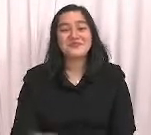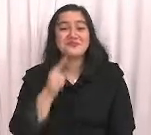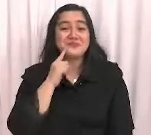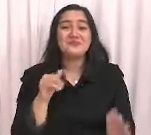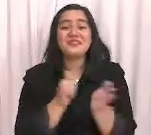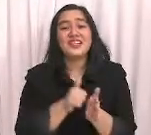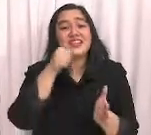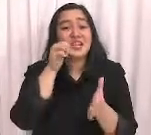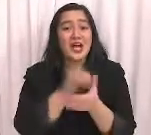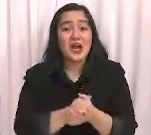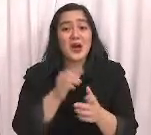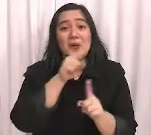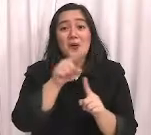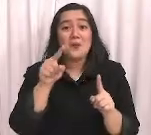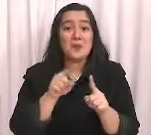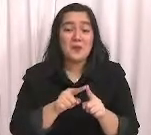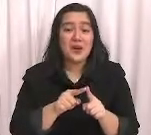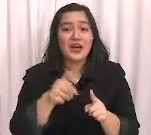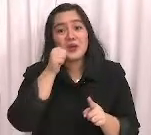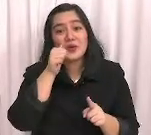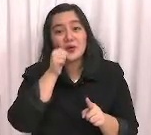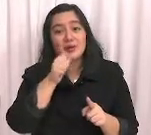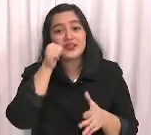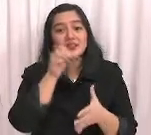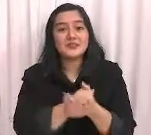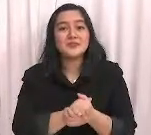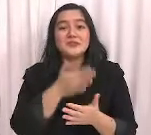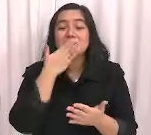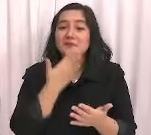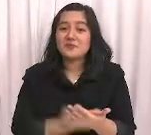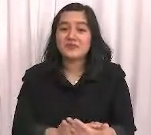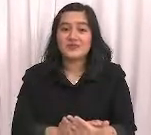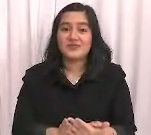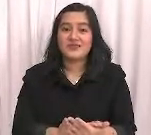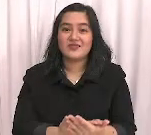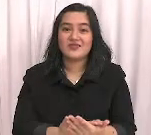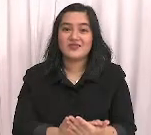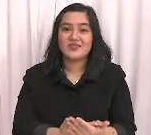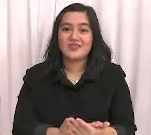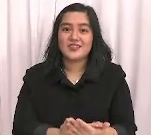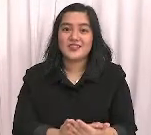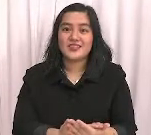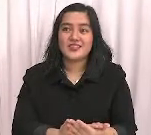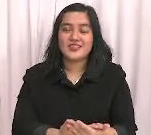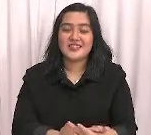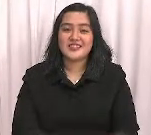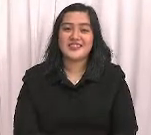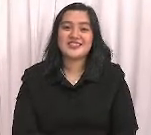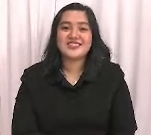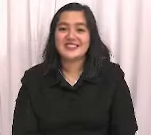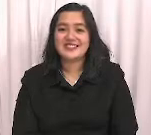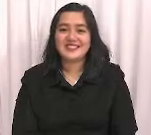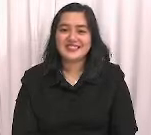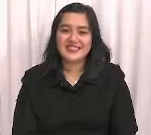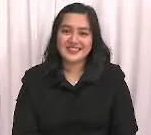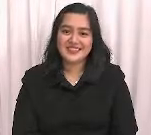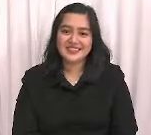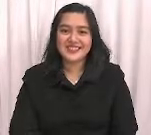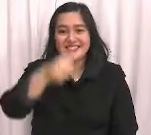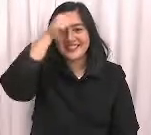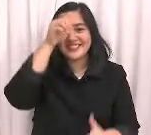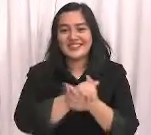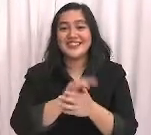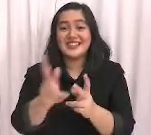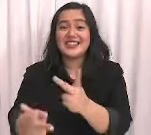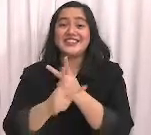of the men, kayong mga lalaki yung nakikinig, nawawala na nga yung iba eh. Kanina may lalaki rito eh. Oo. Kanina may